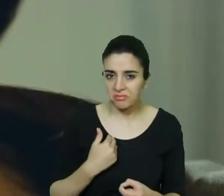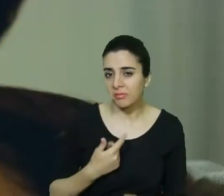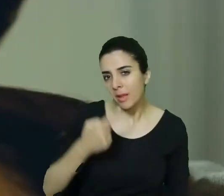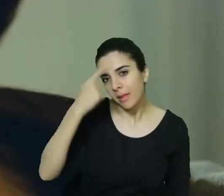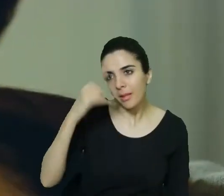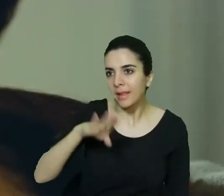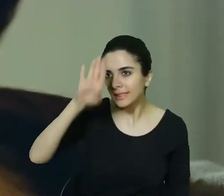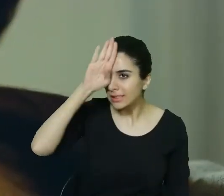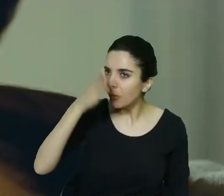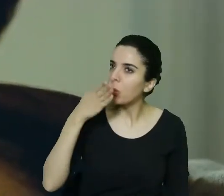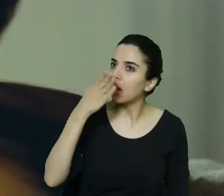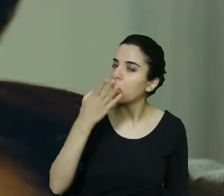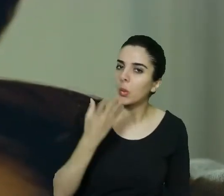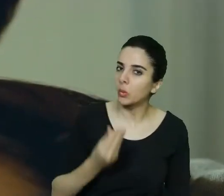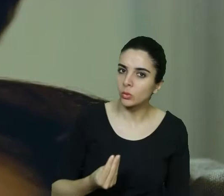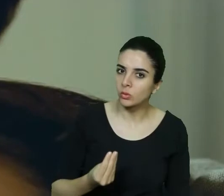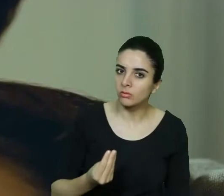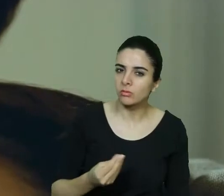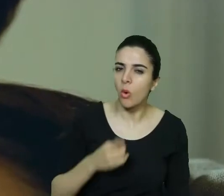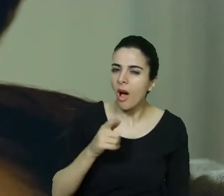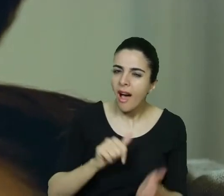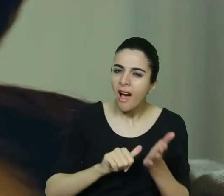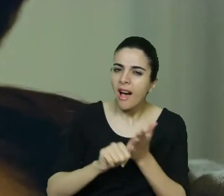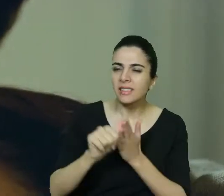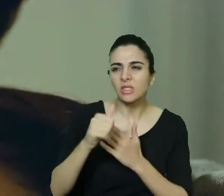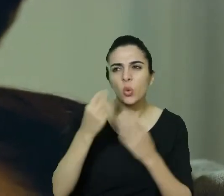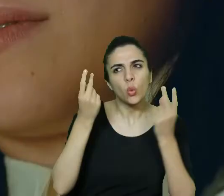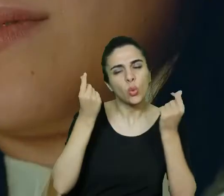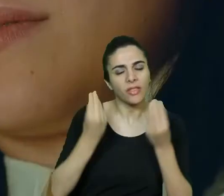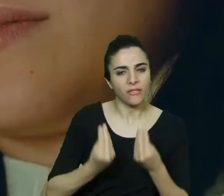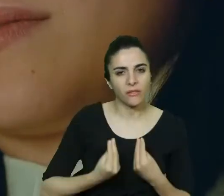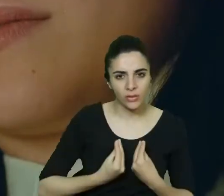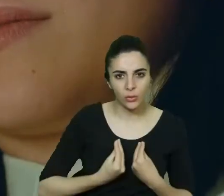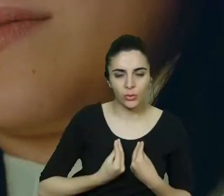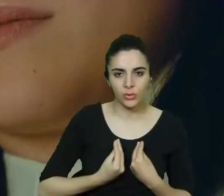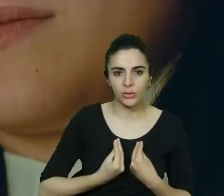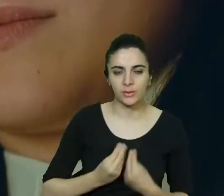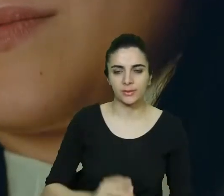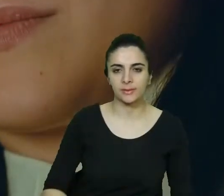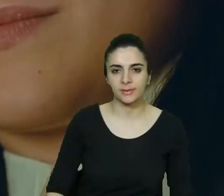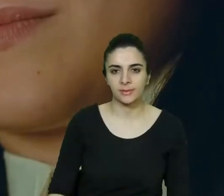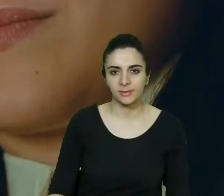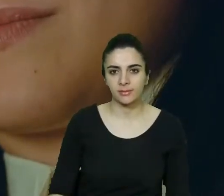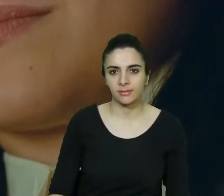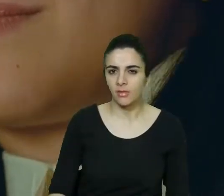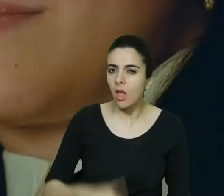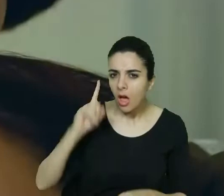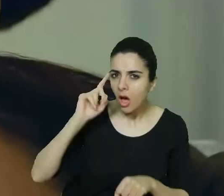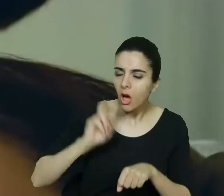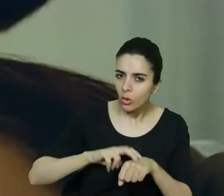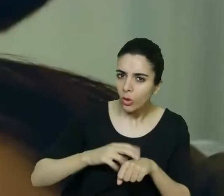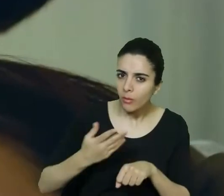Bakarsın İstanbul olur. Orada her şeyi unutuyor insan. Hatice onun için üzgün. Hatırlıyor